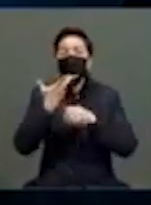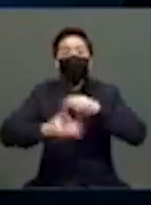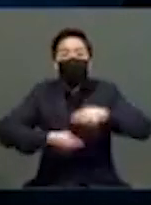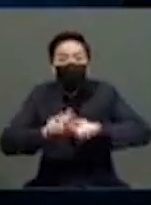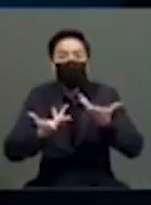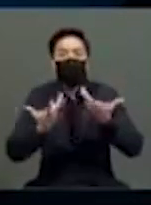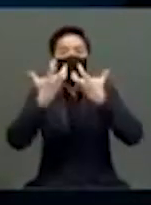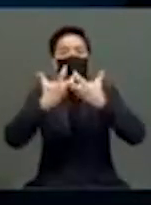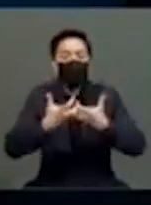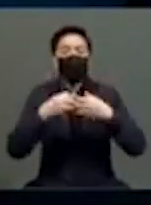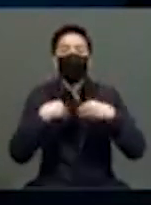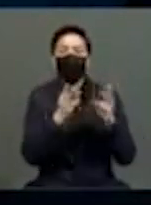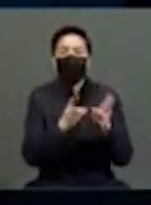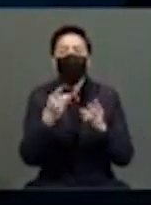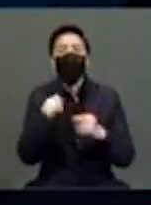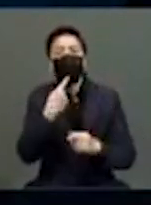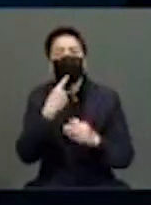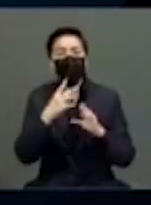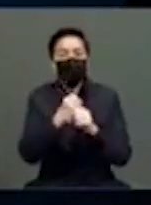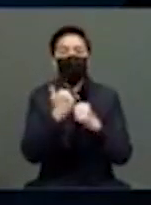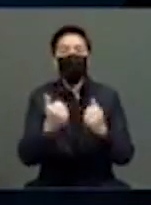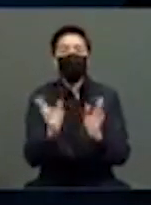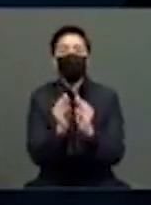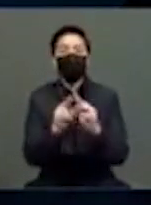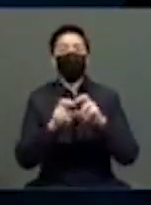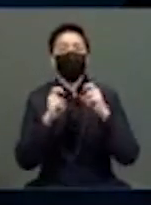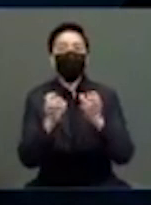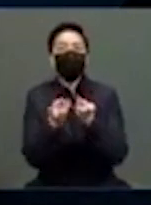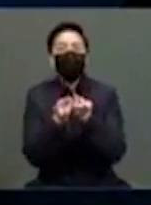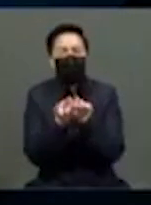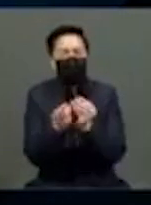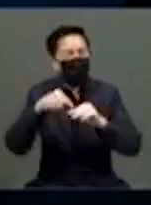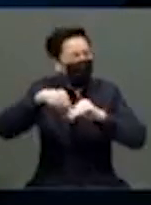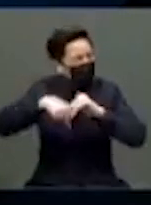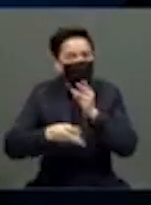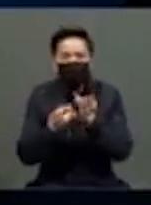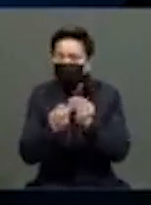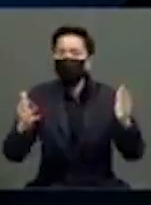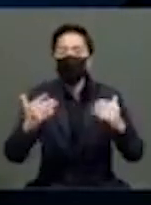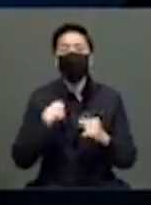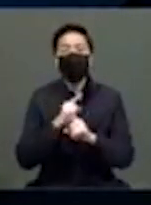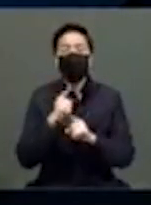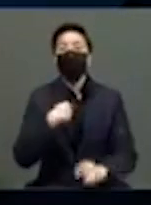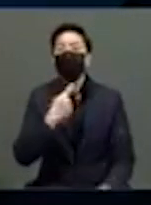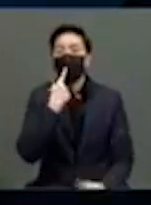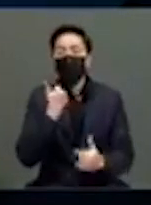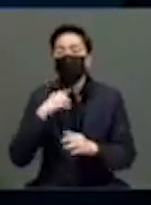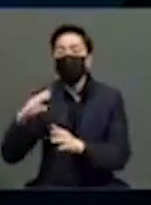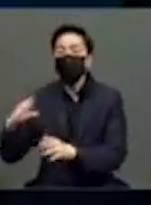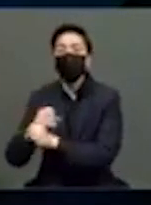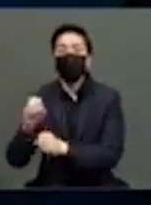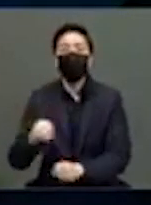ตลาดโรงงานก็มีวิธีต่างๆกันไปในที่ประชุมลงในละเอียดเยอะกว่านี้นะครับผมขออนุญาตได้กับเรียนว่า